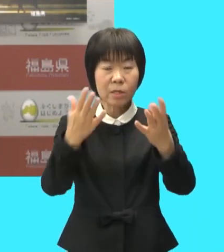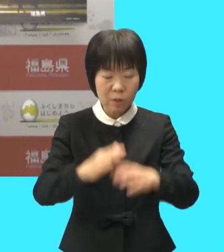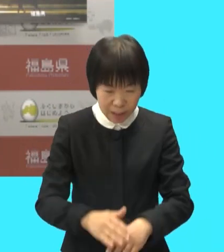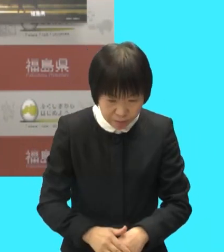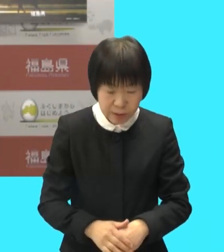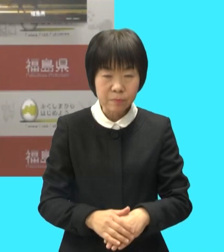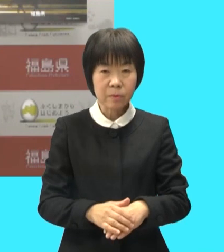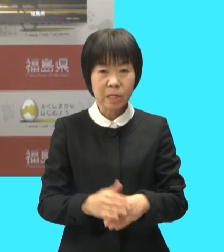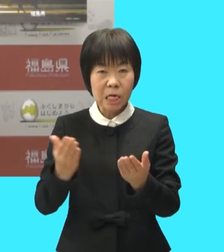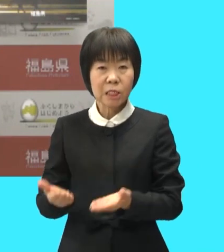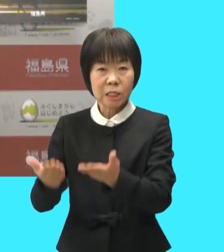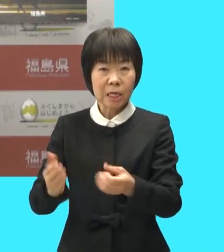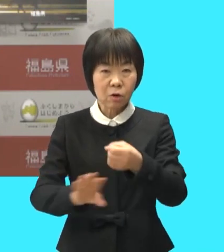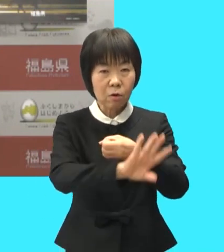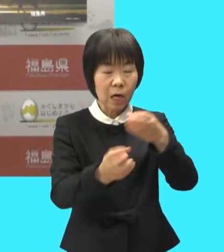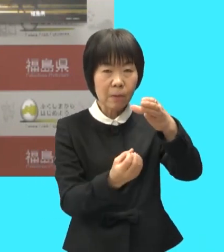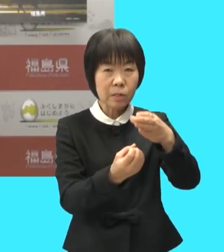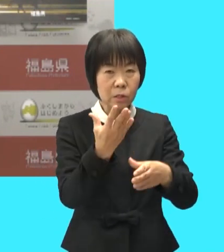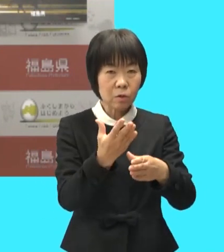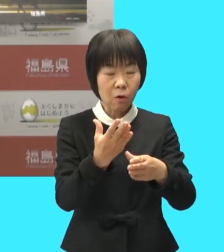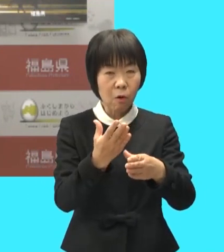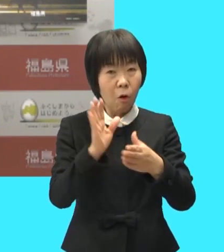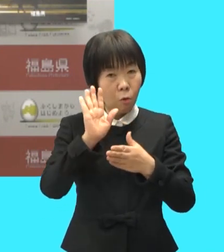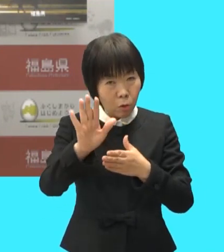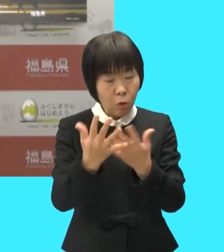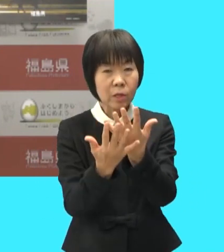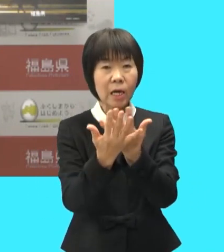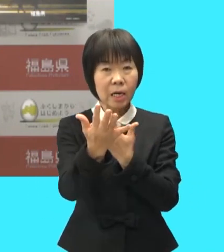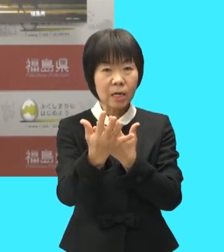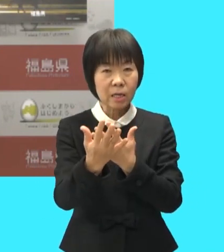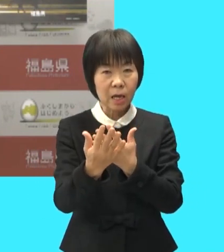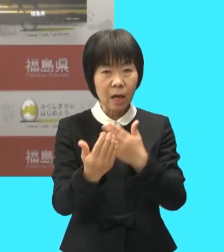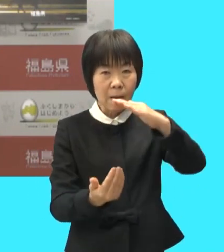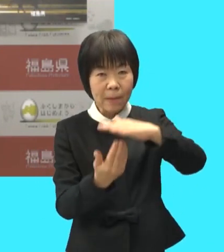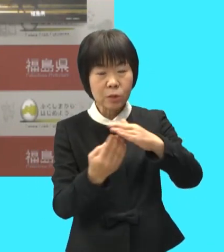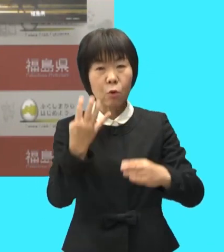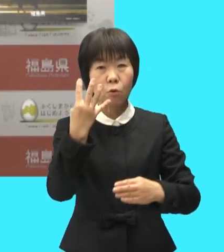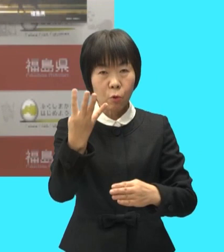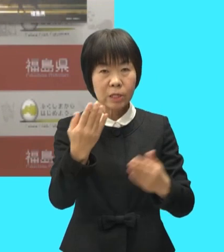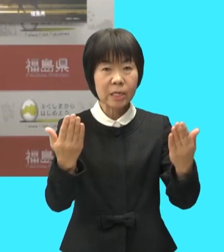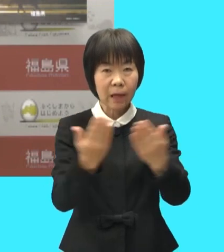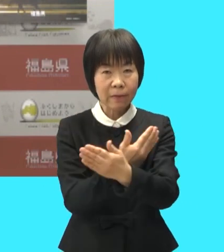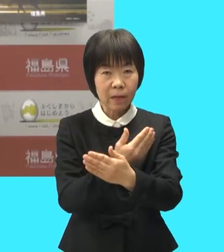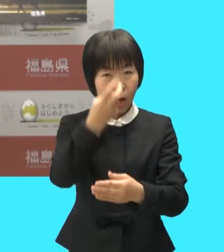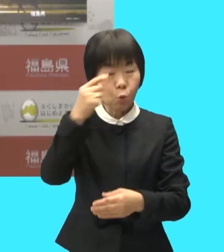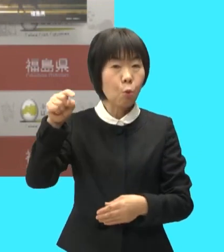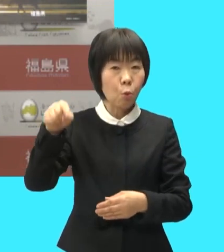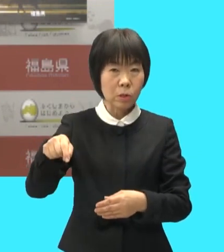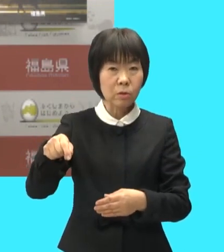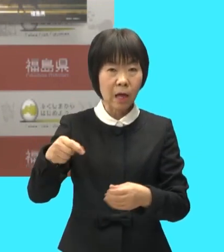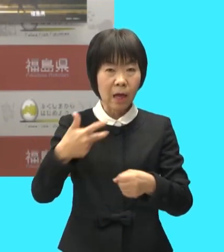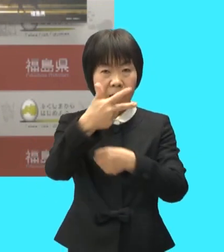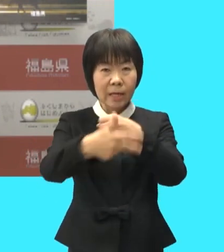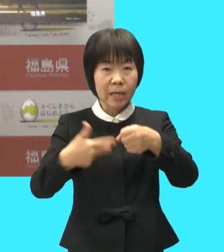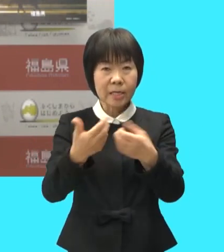災と原発事故直後の大会で4強入りを果たした尚志高校にとって7年ぶりと